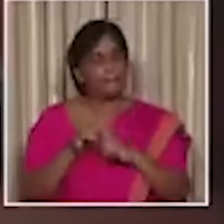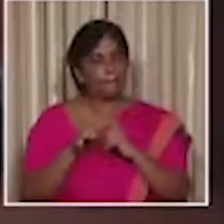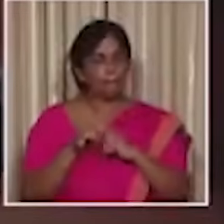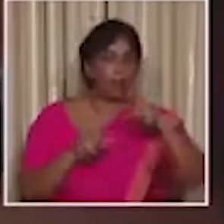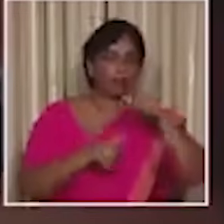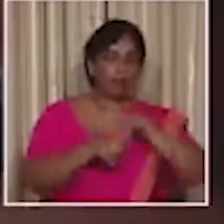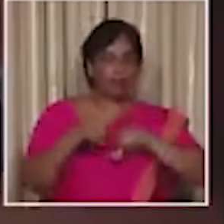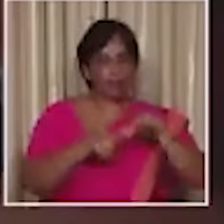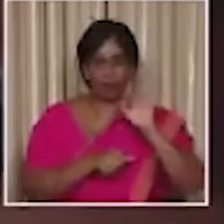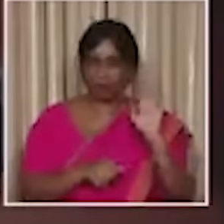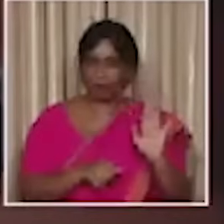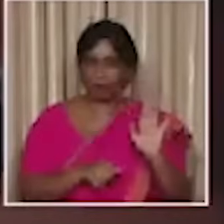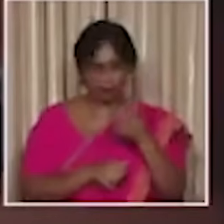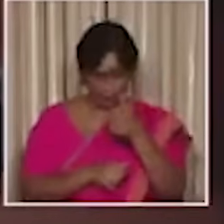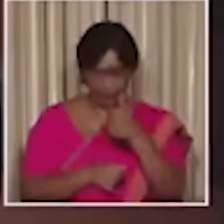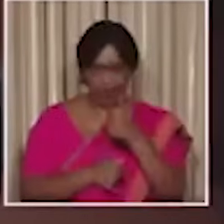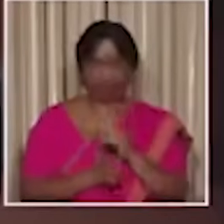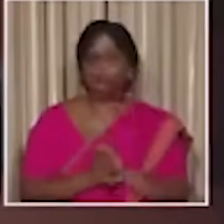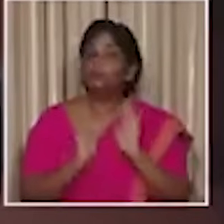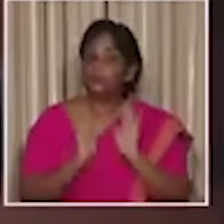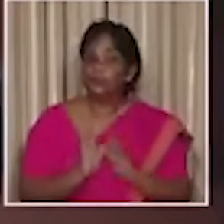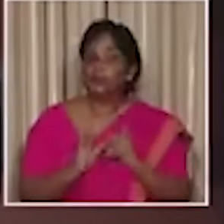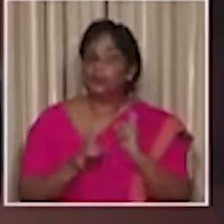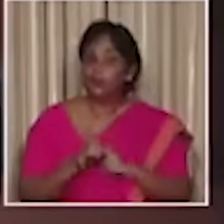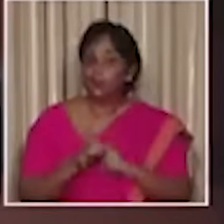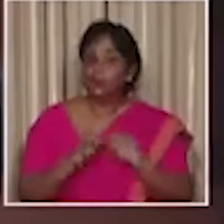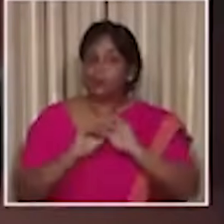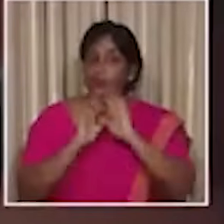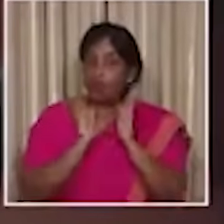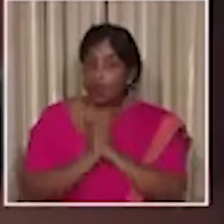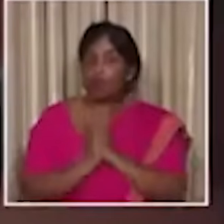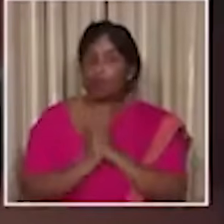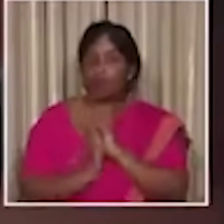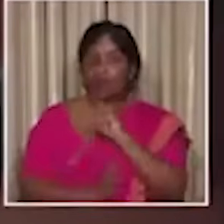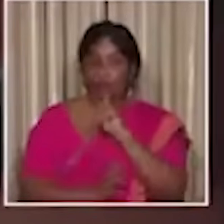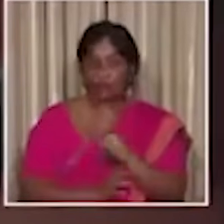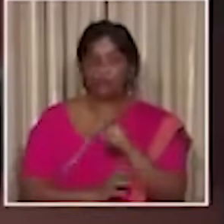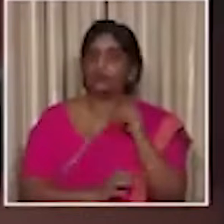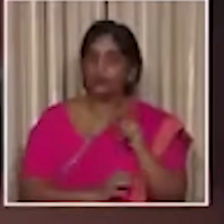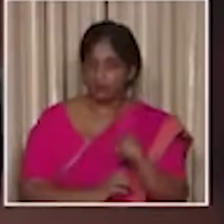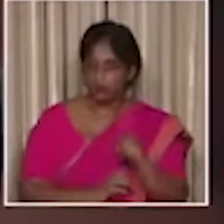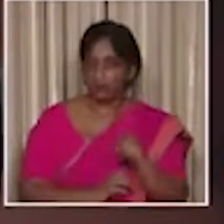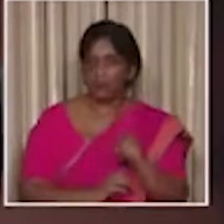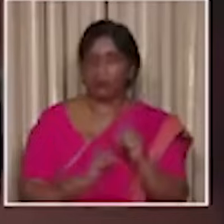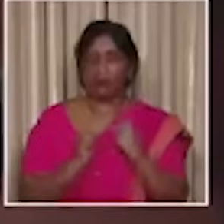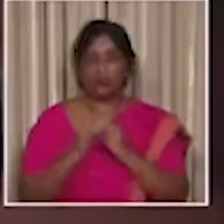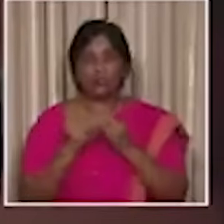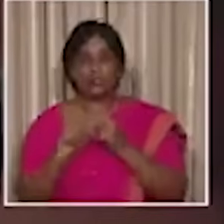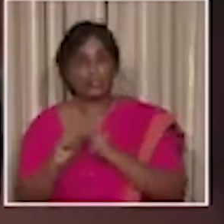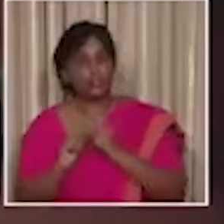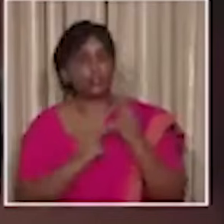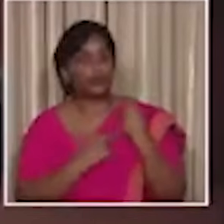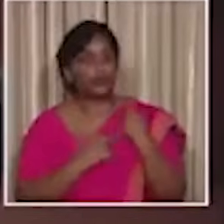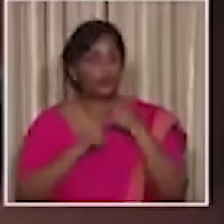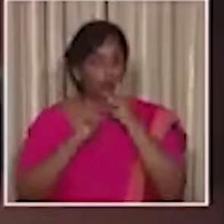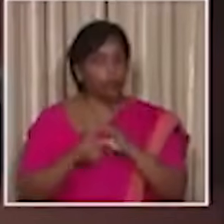ආයතනට අදාළයි. ඔව්. ඒක හරිනේ. හැබැයි ප්‍රශ්නේ සංයුක්ත වෙන්නේ ඔක්කොම අහපුවාමනේ. ඔව්. මෙතන තමයි මෙතන කාර්ය මණ්ඩලයේ වගකීම තමයි අදාළ